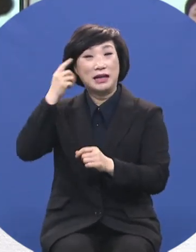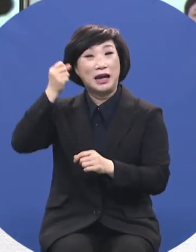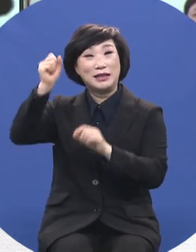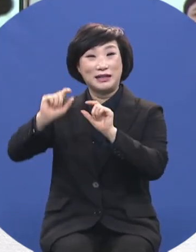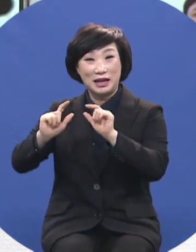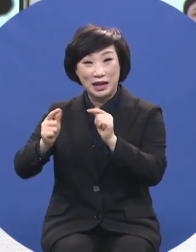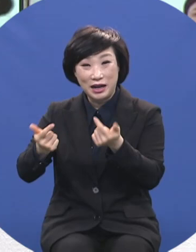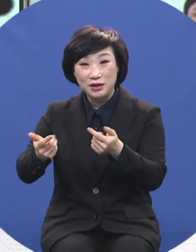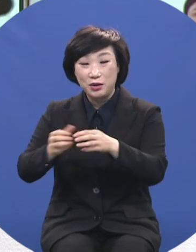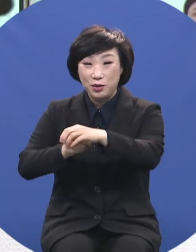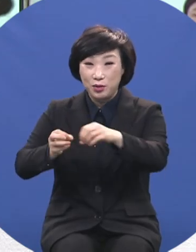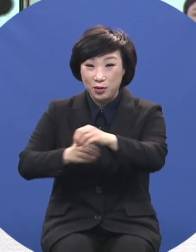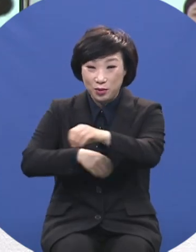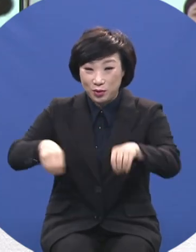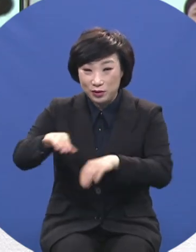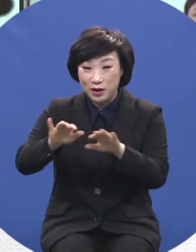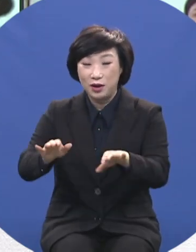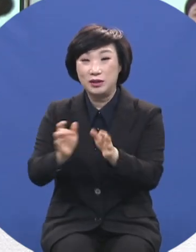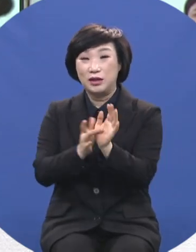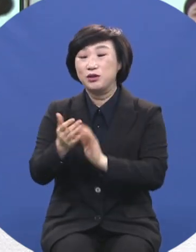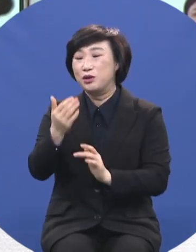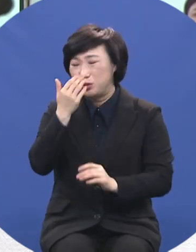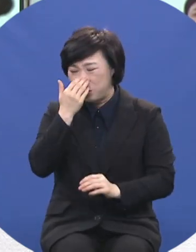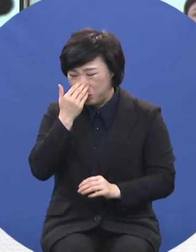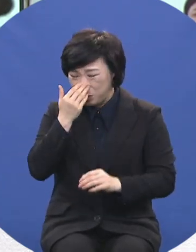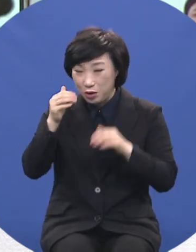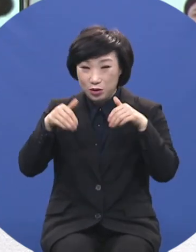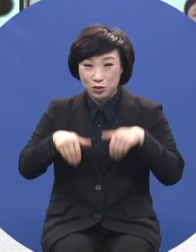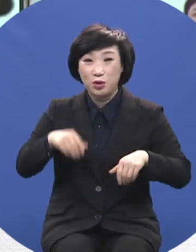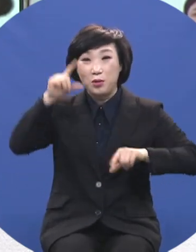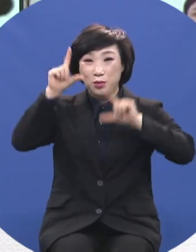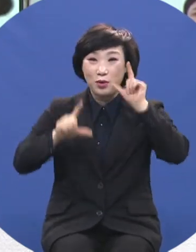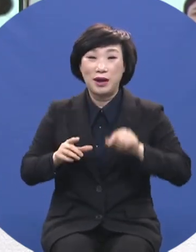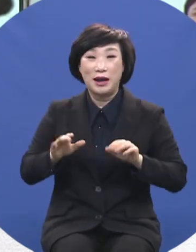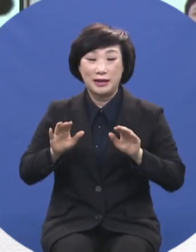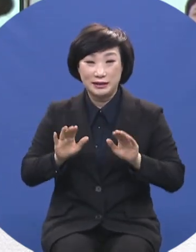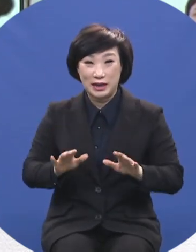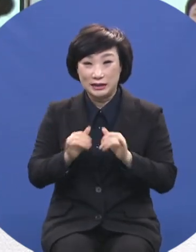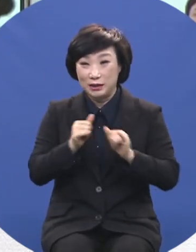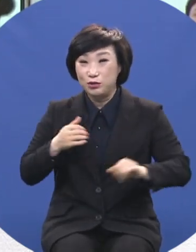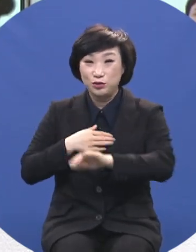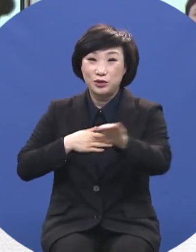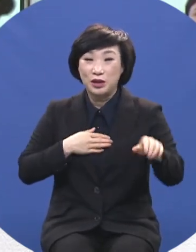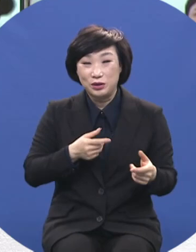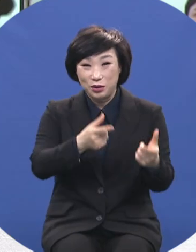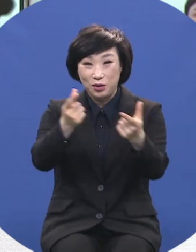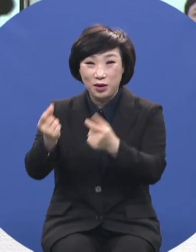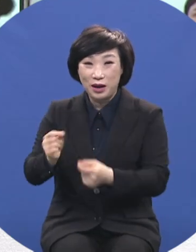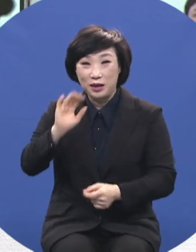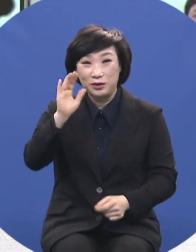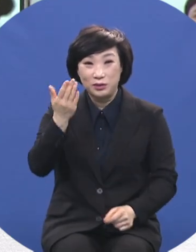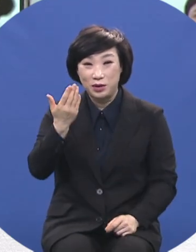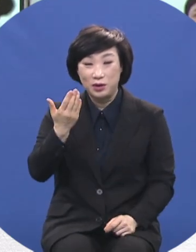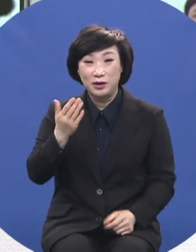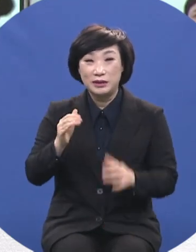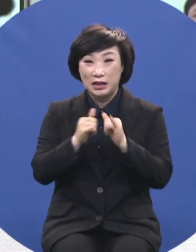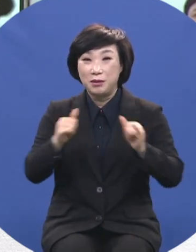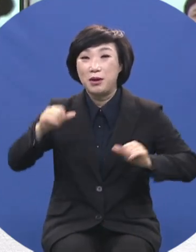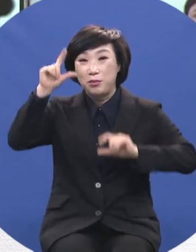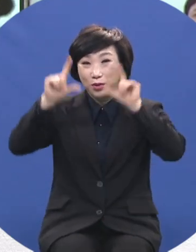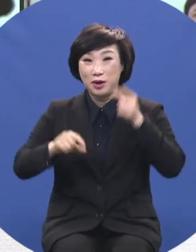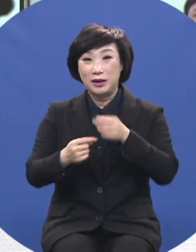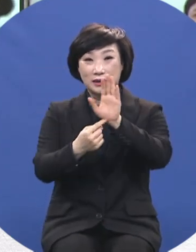여기지 아니하시고 오히려 자기를 비워 종의 형체를 가져 사람들과 같이 되었고